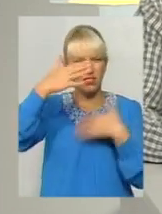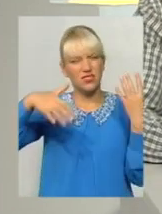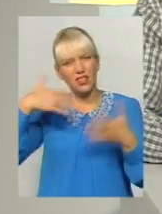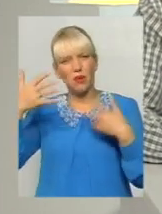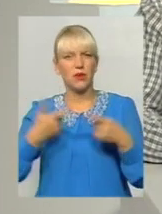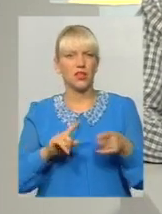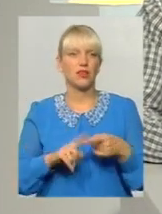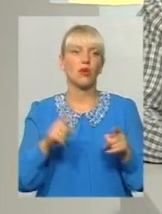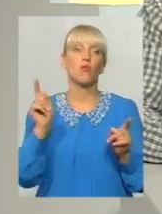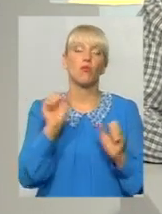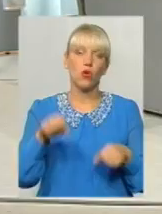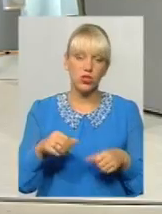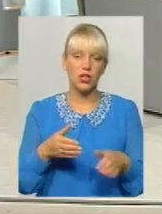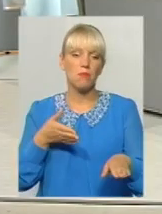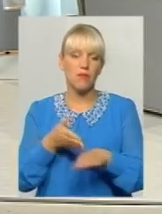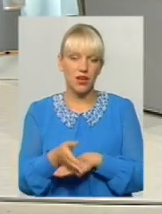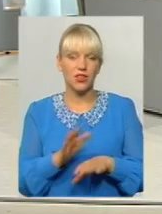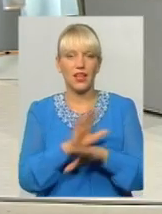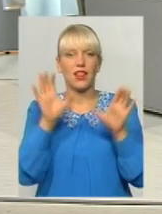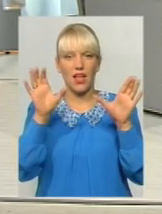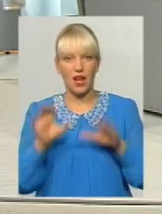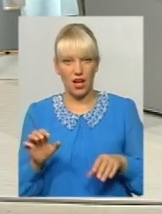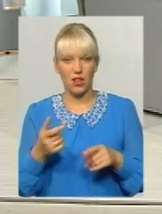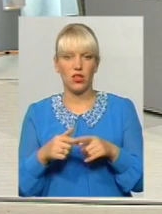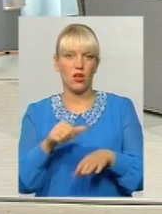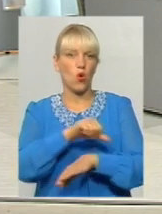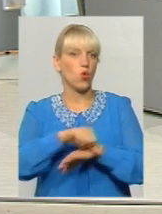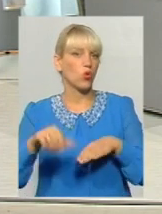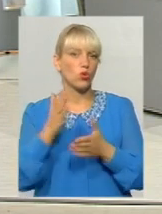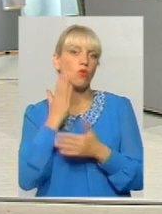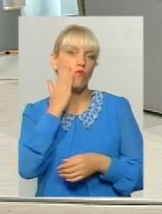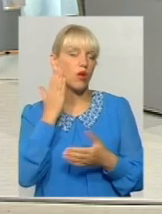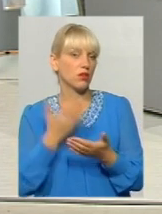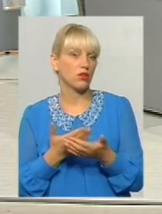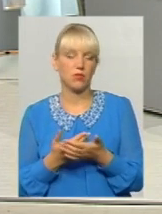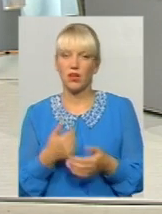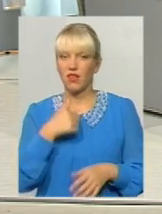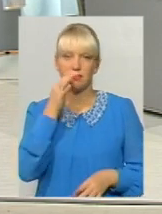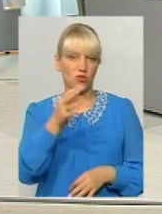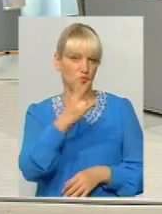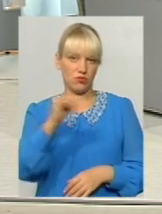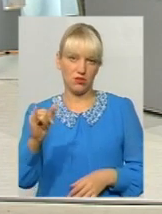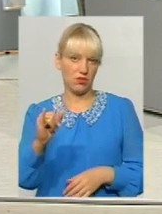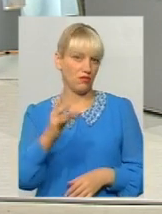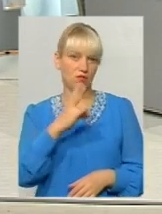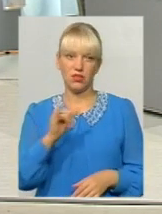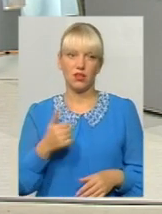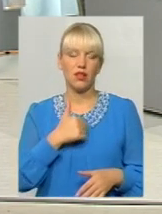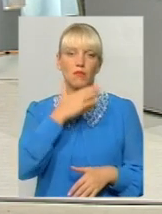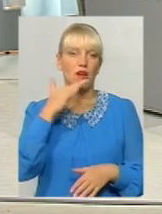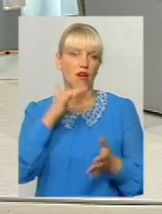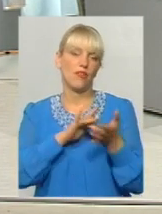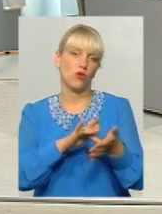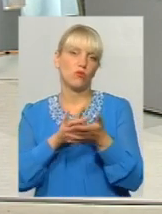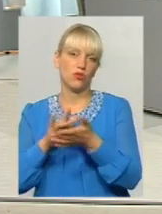би мовити, тому що я думаю, що можна перетнути нелегально кордон з Молдовою, до прикладу. Я скажу, що ні. Я просто багато подорожую,